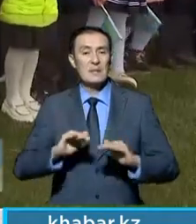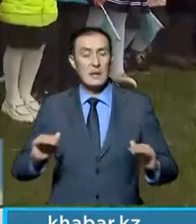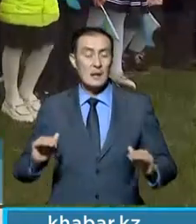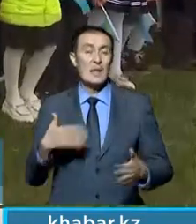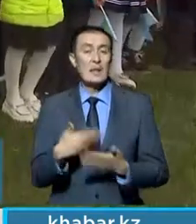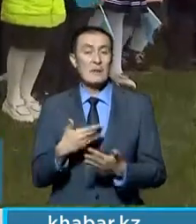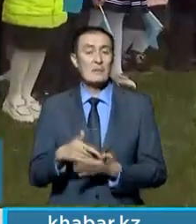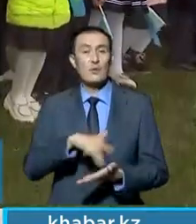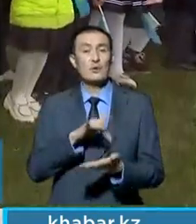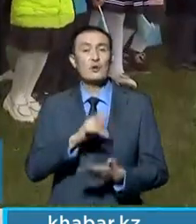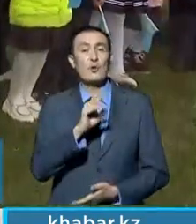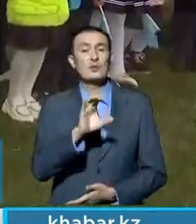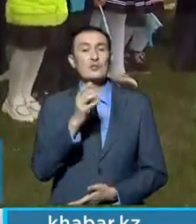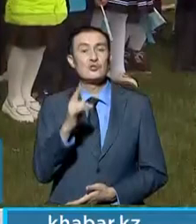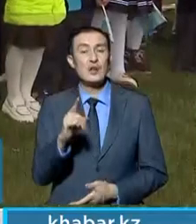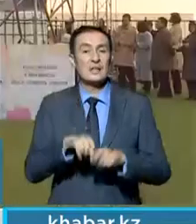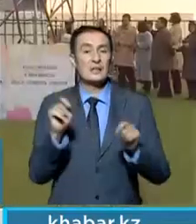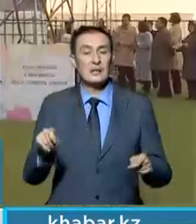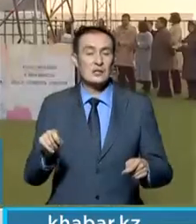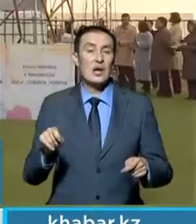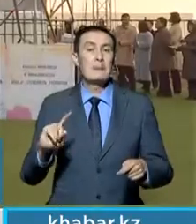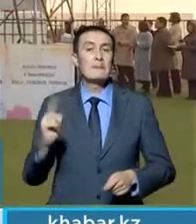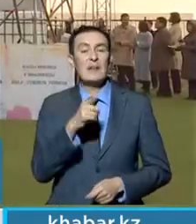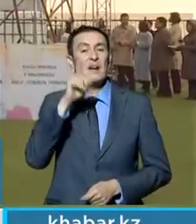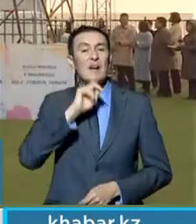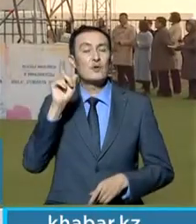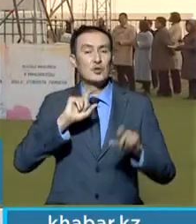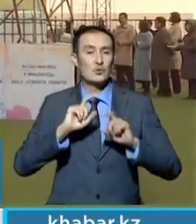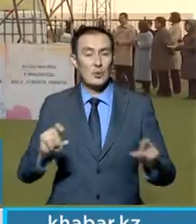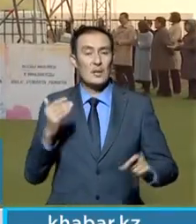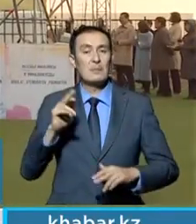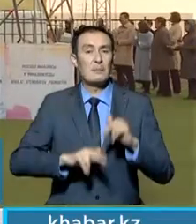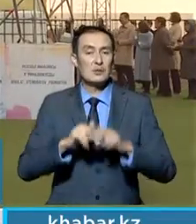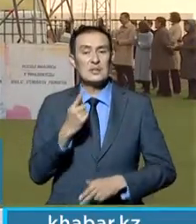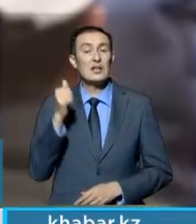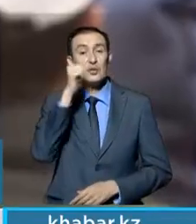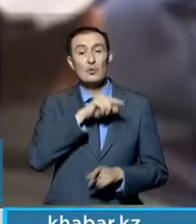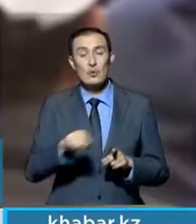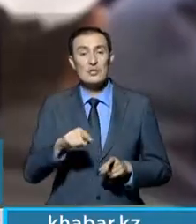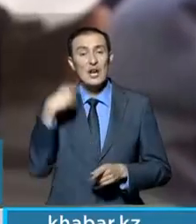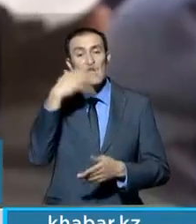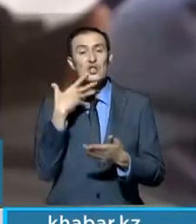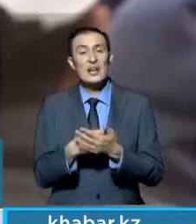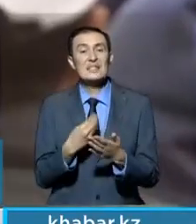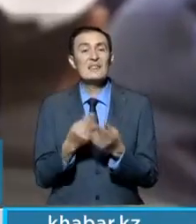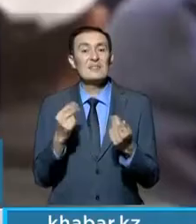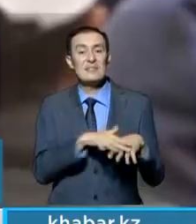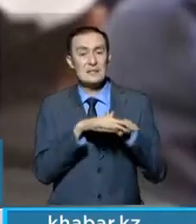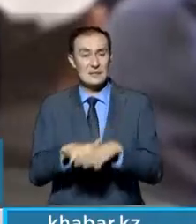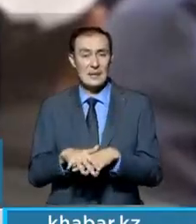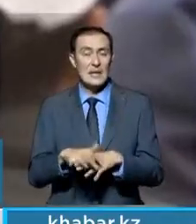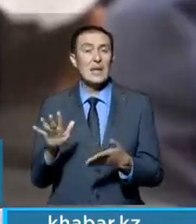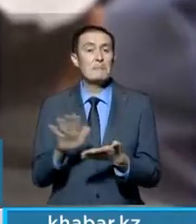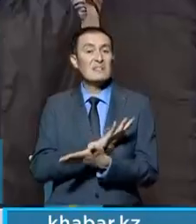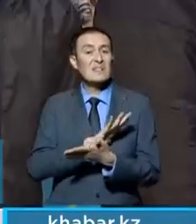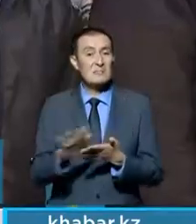мест. Например, в городе Коше распахнула свои двери первая комфортная школа. Она была построена за один лишь год на частные